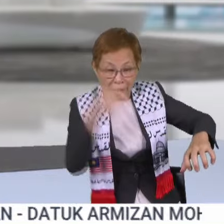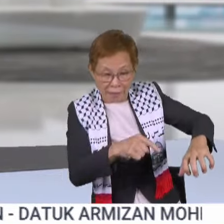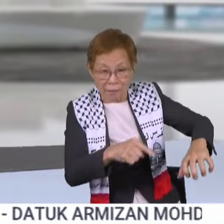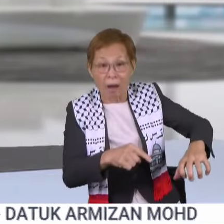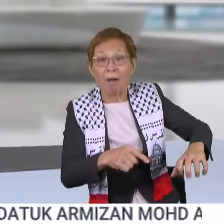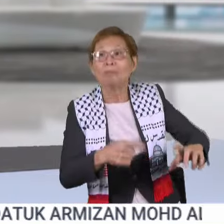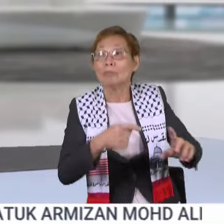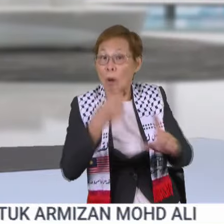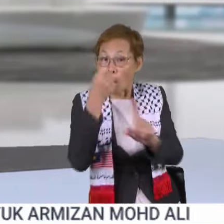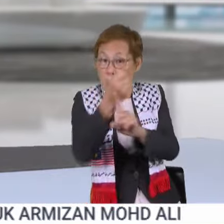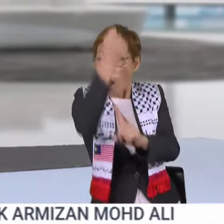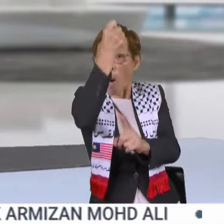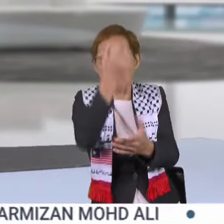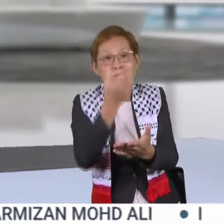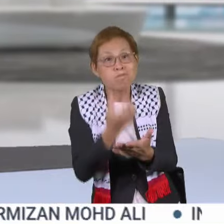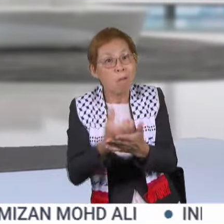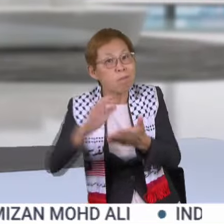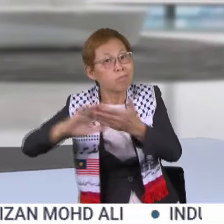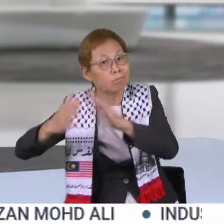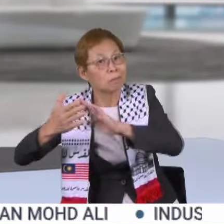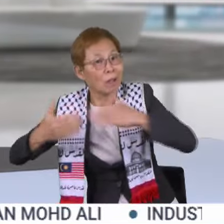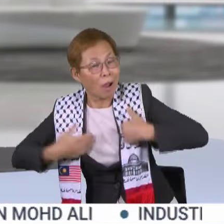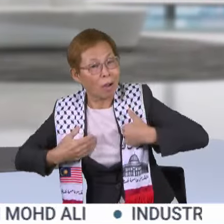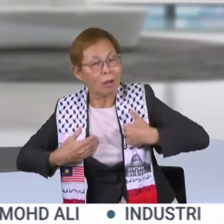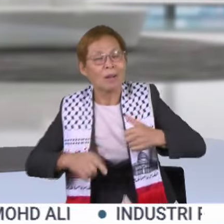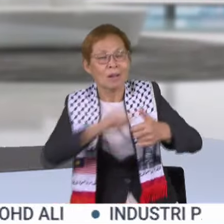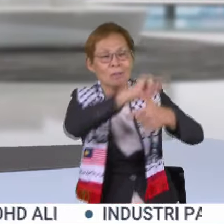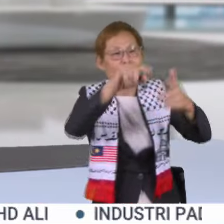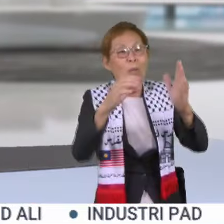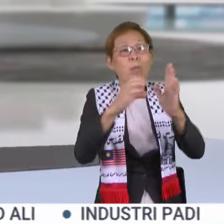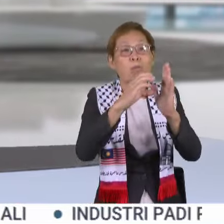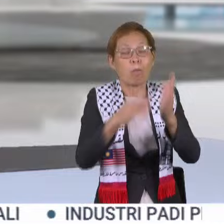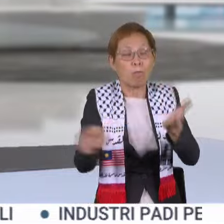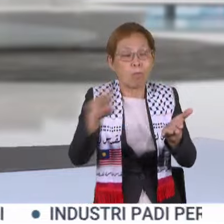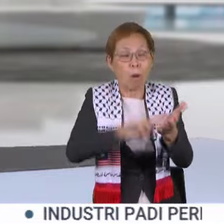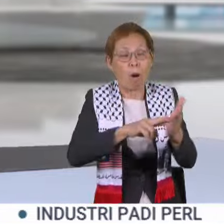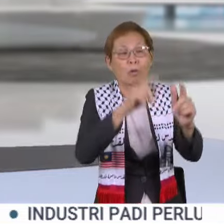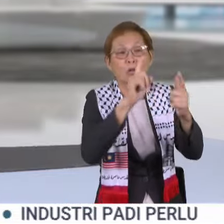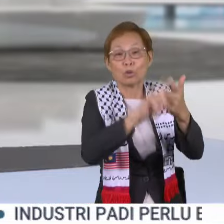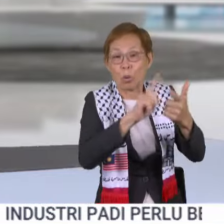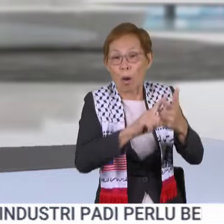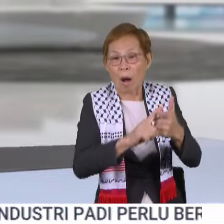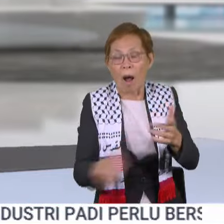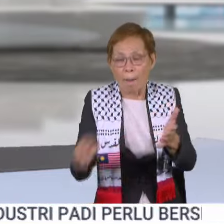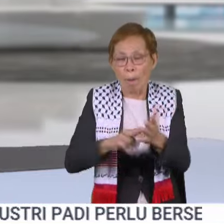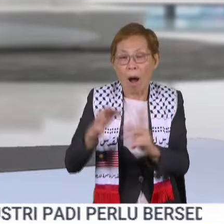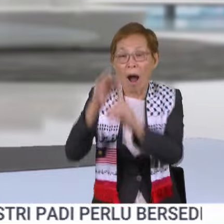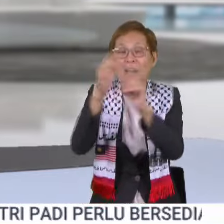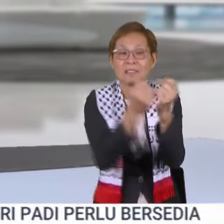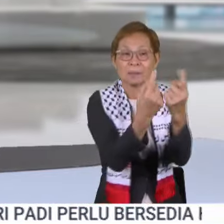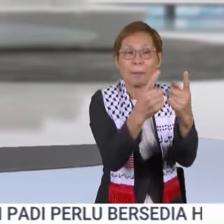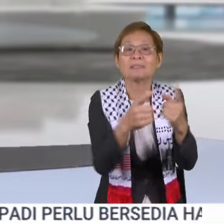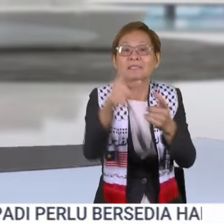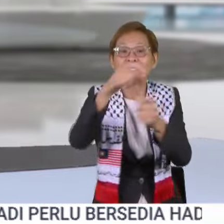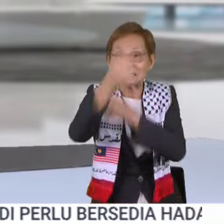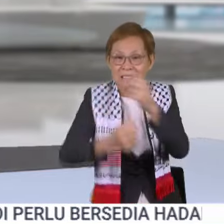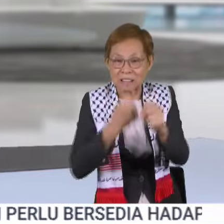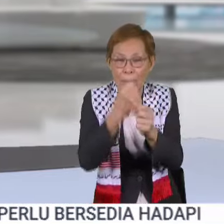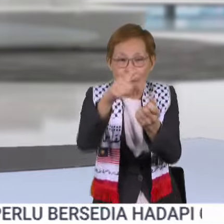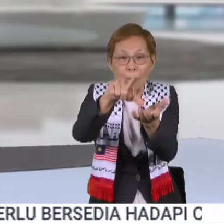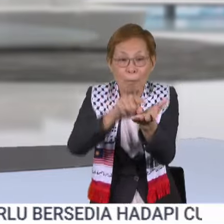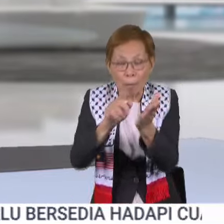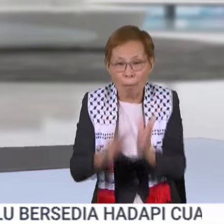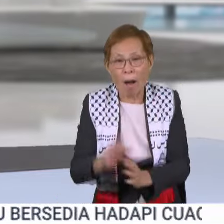memberi impak kepada ekonomi masyarakat. Ikuti siri kedua laporan khas ESKOM 11 tahun bersama wartawan Amran